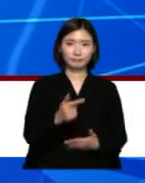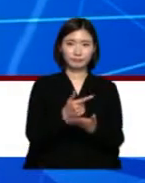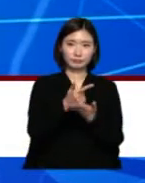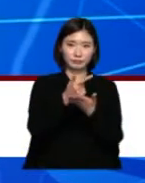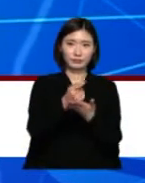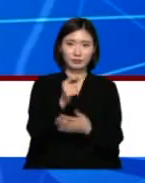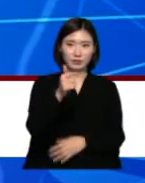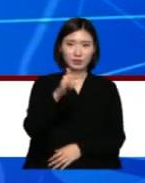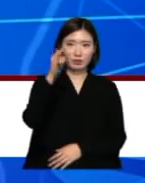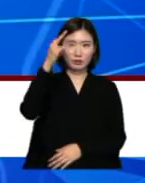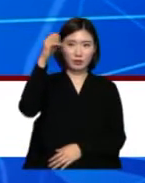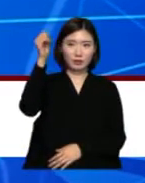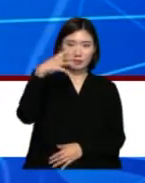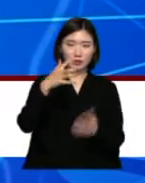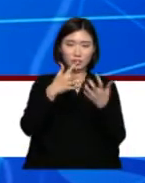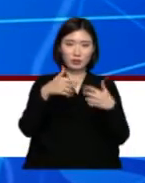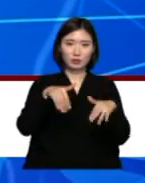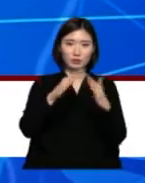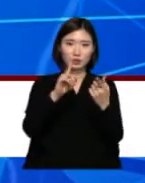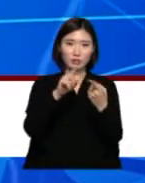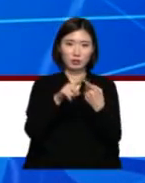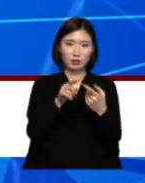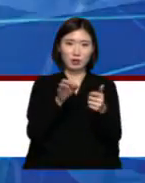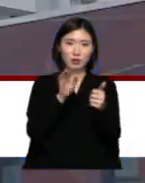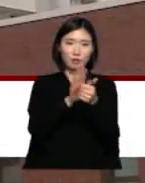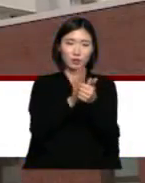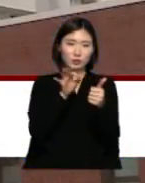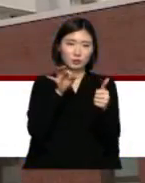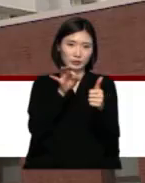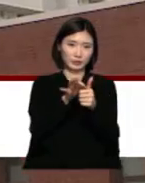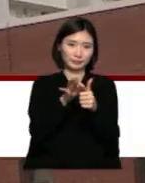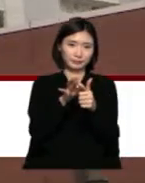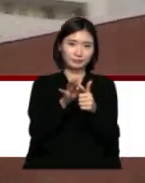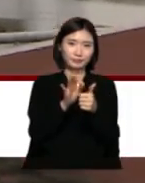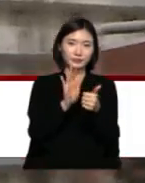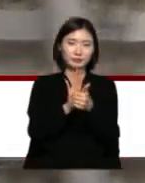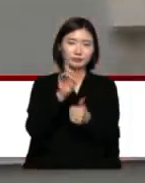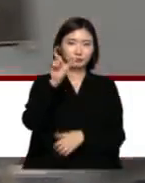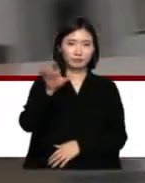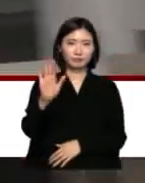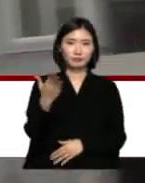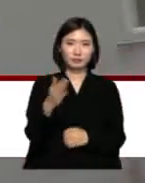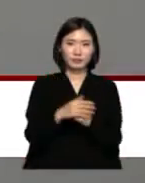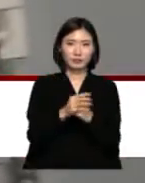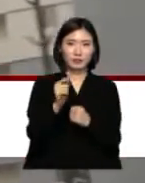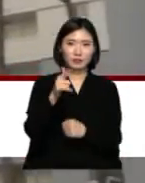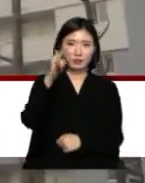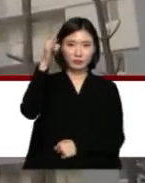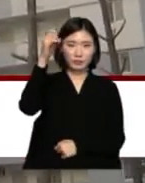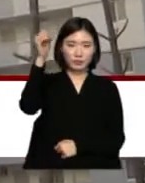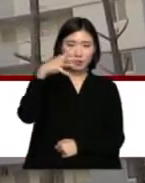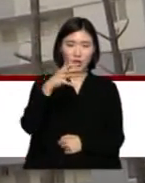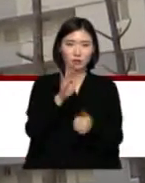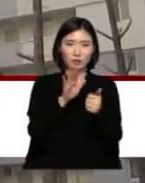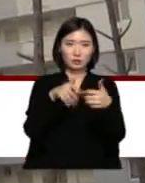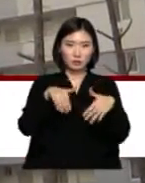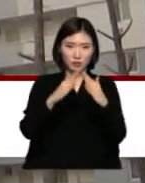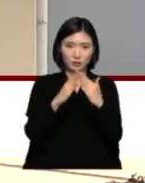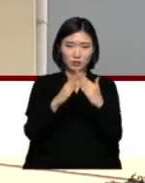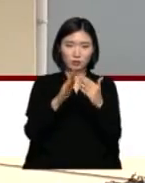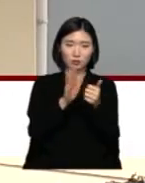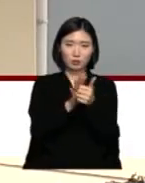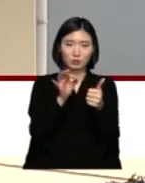노원구가 미니 태양광 설치에 대한 보조금 지원을 강화 합니다 군은 미니 태양광 설치 보조금을